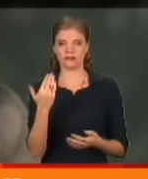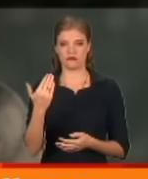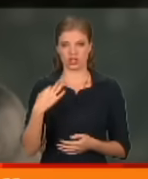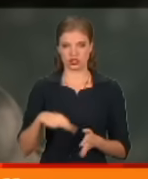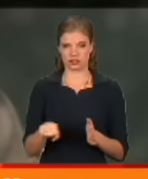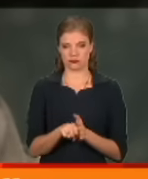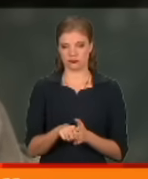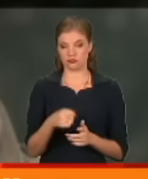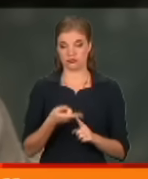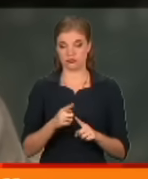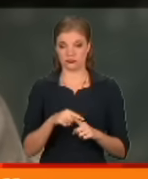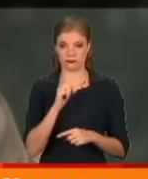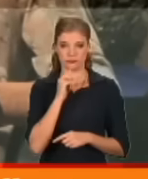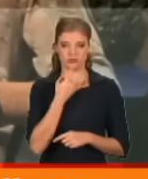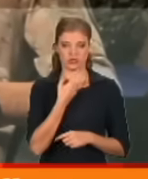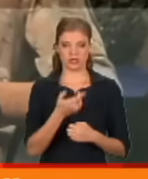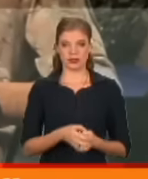син загинув. Це дуже важко.